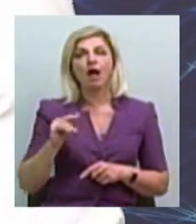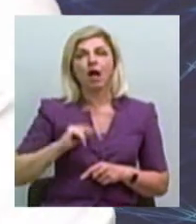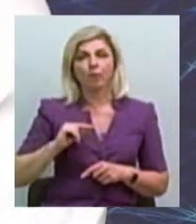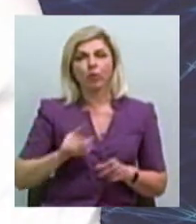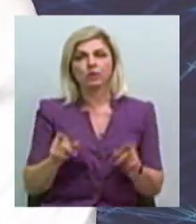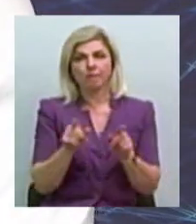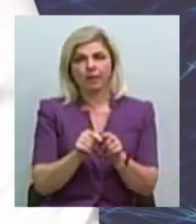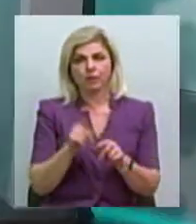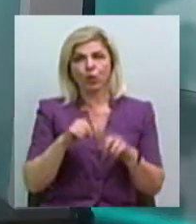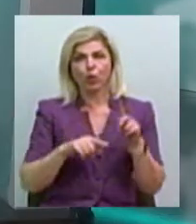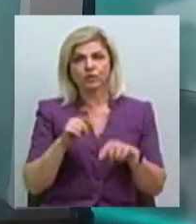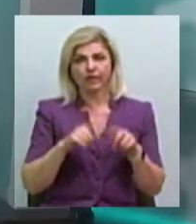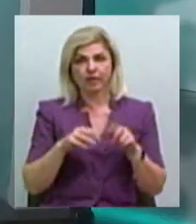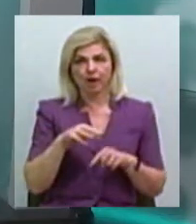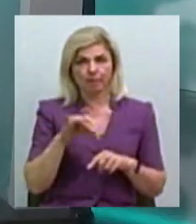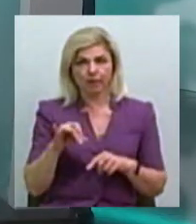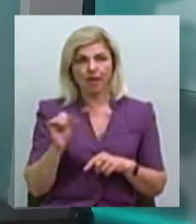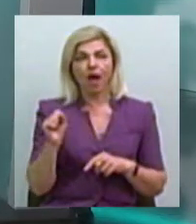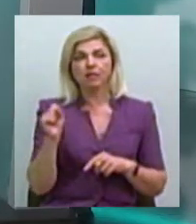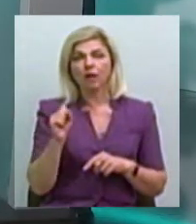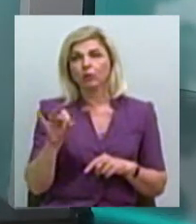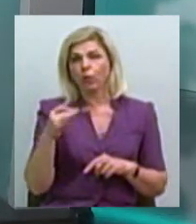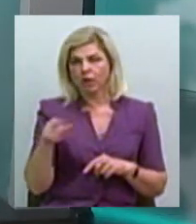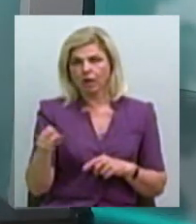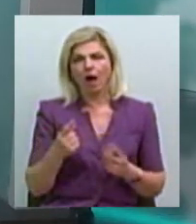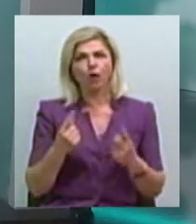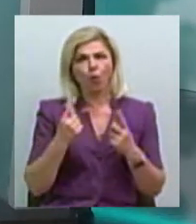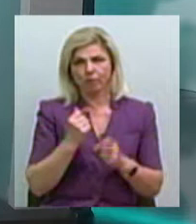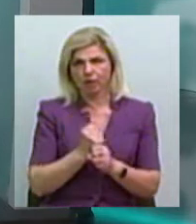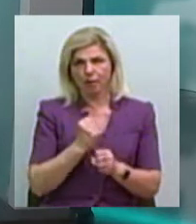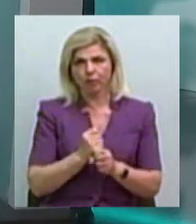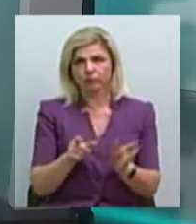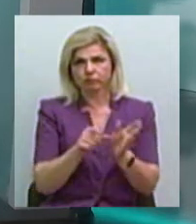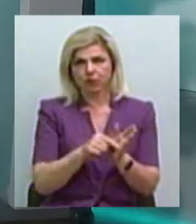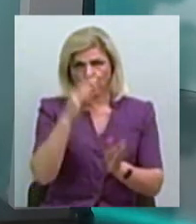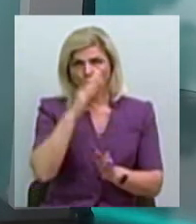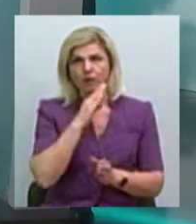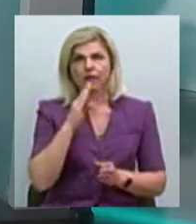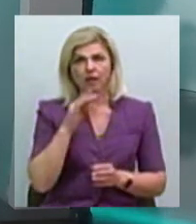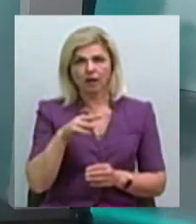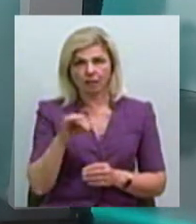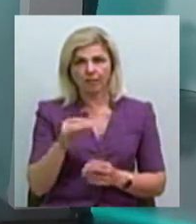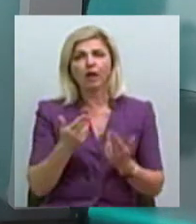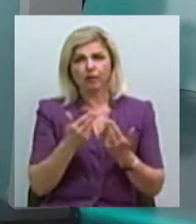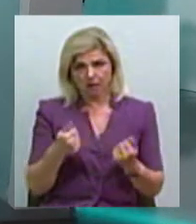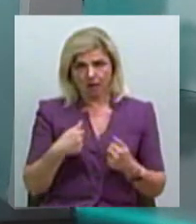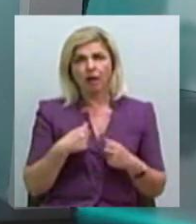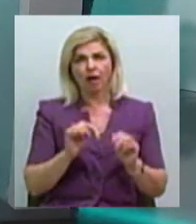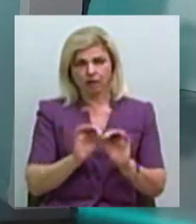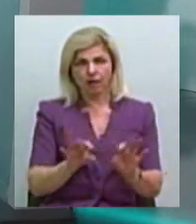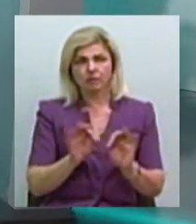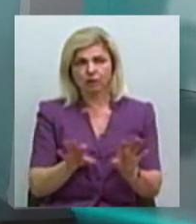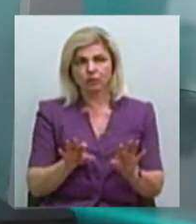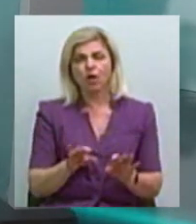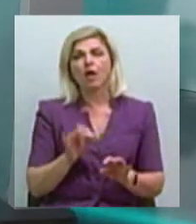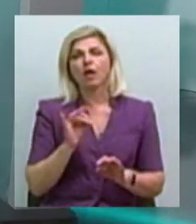родственниками, и Анатолий проводит работу, я знаю, огромную, с родителями. Я думаю, ты расскажешь. Да, я поделюсь. Тут еще момент такой, что мы не